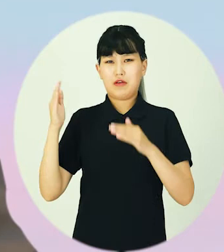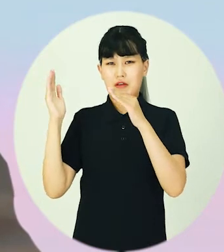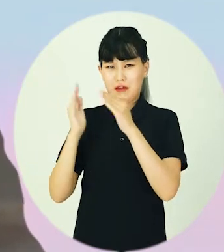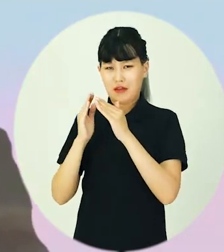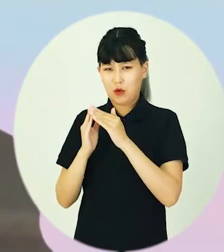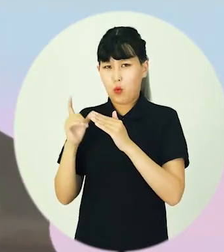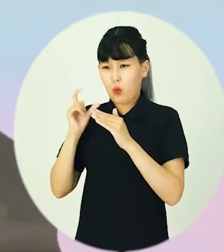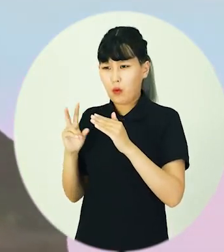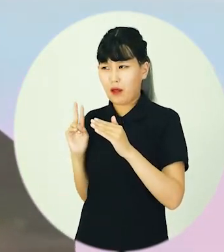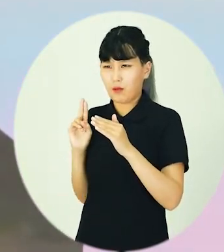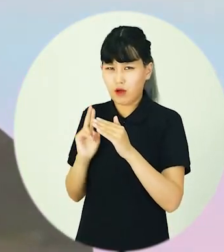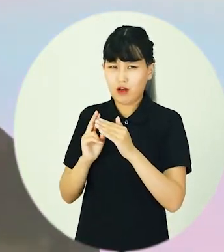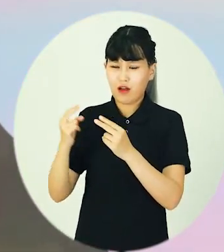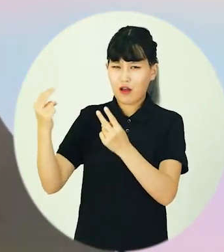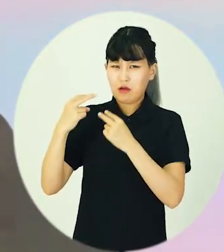та.